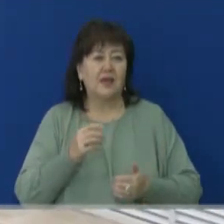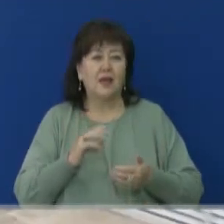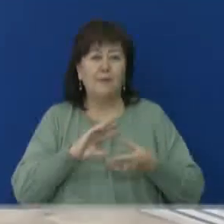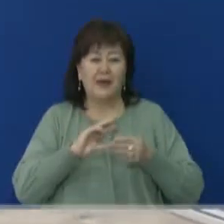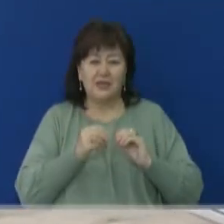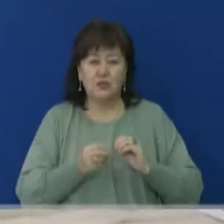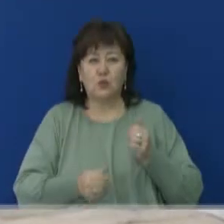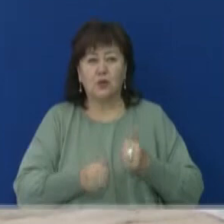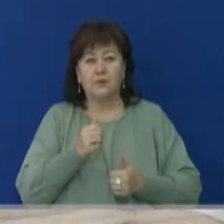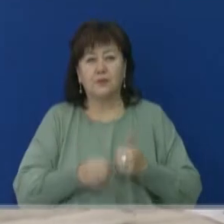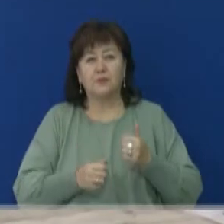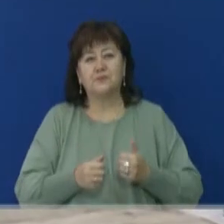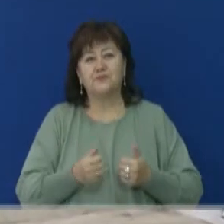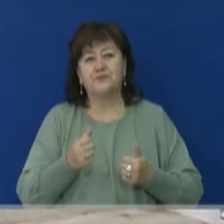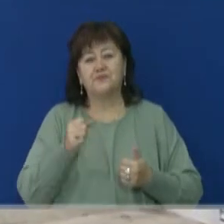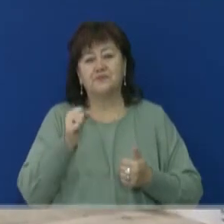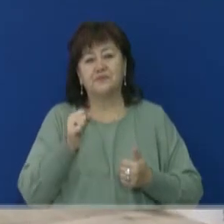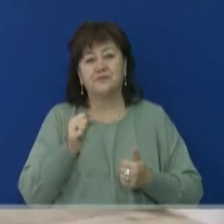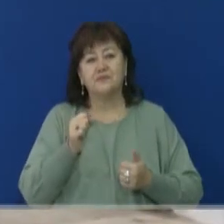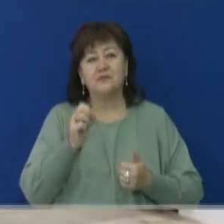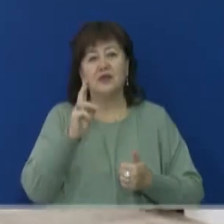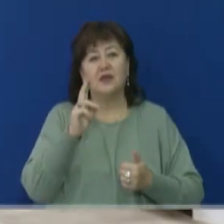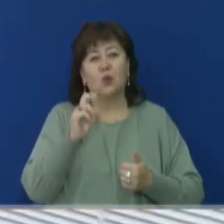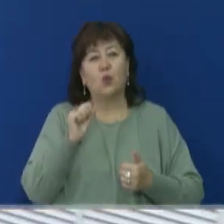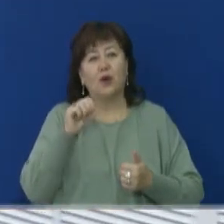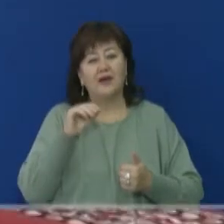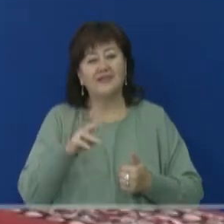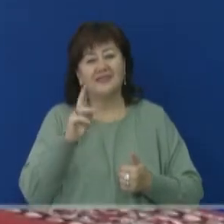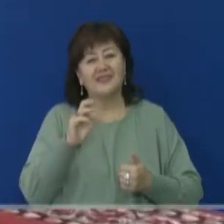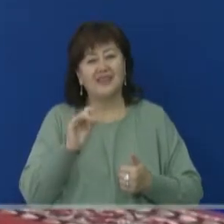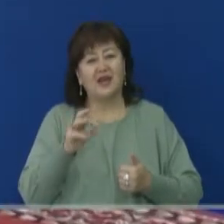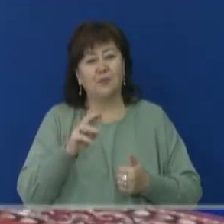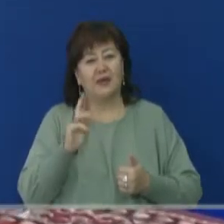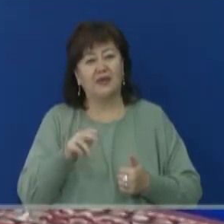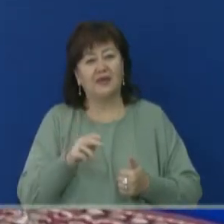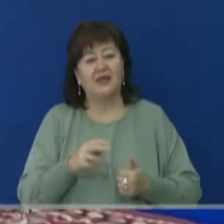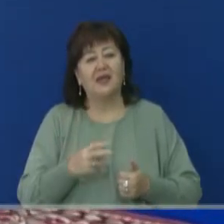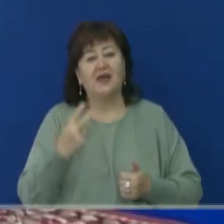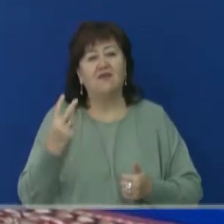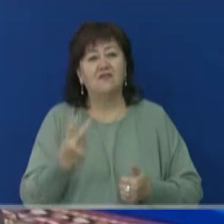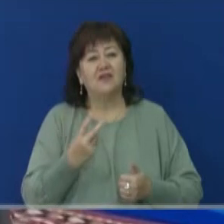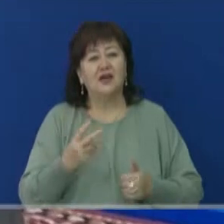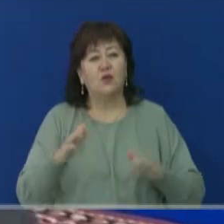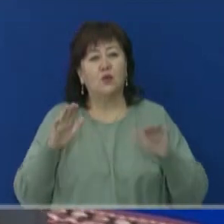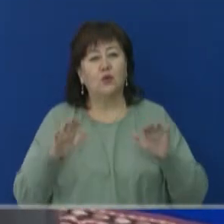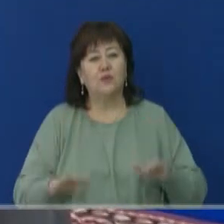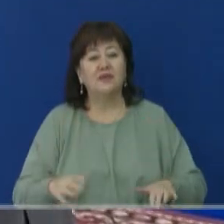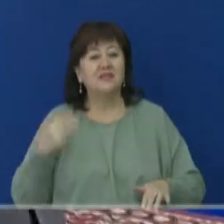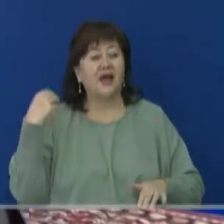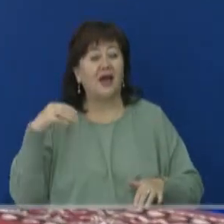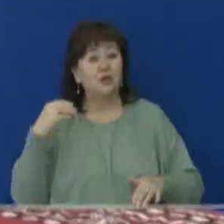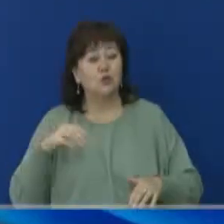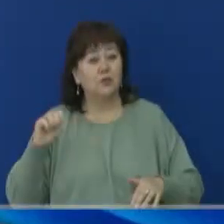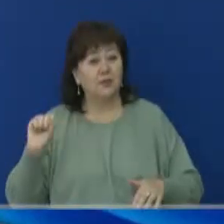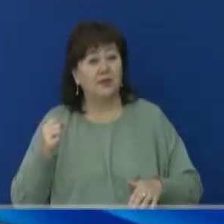бойынша бірінші орында Аран әңгімесімен Қуат Қиықбай жеңіп алса, ақтөбелік Бақыт Жалиева Аққұмдағы хикая әңгімесімен екінші орынды